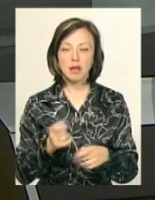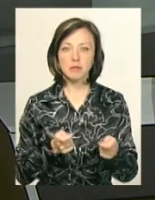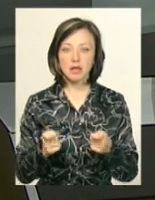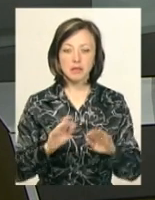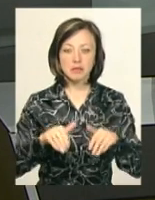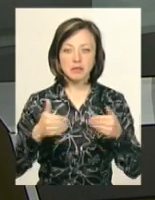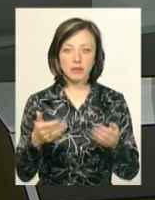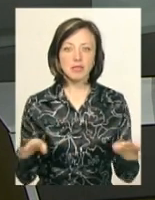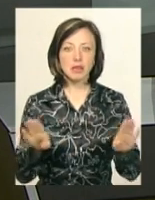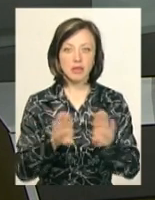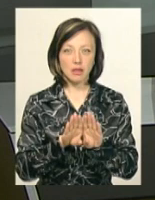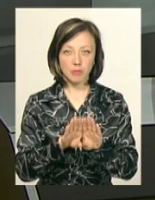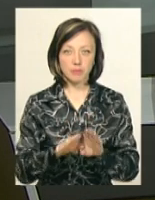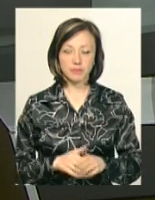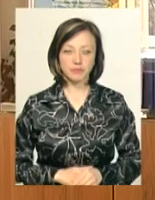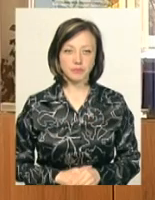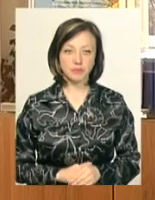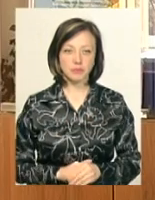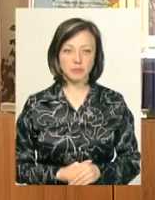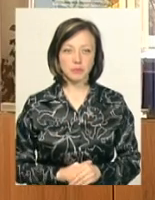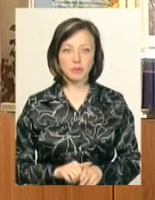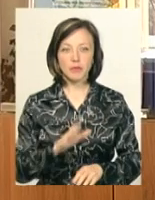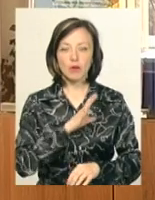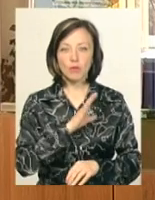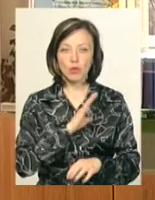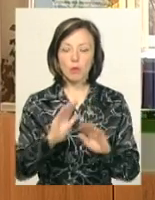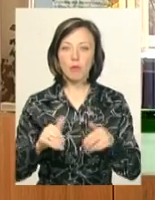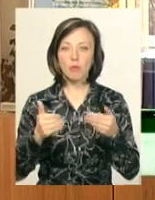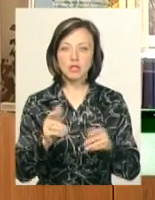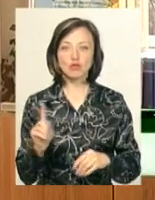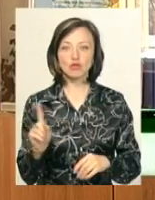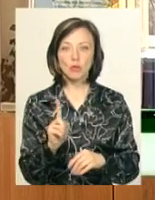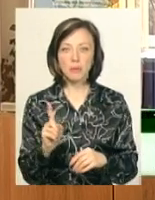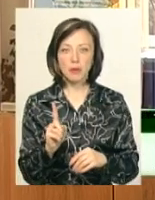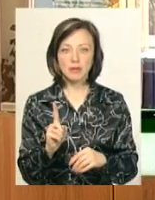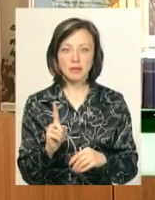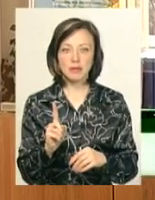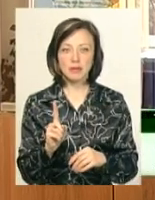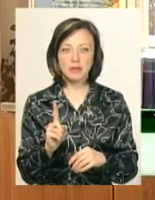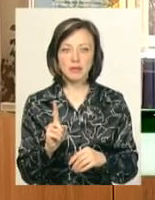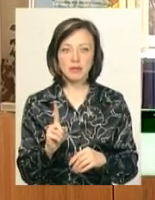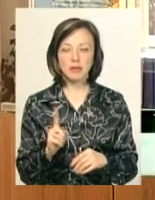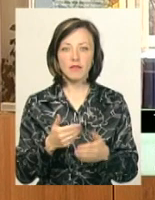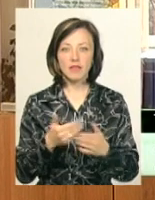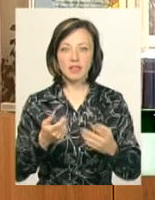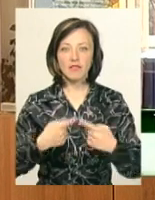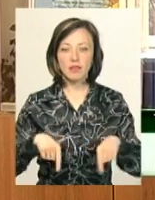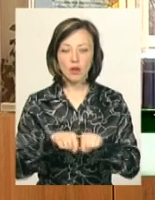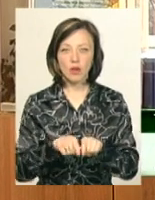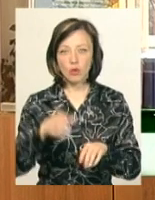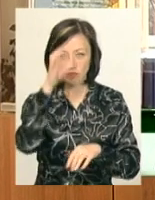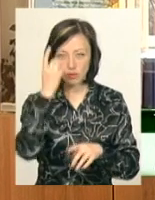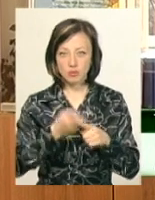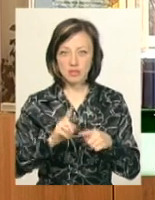закриття. Каже Тетяна Дупляк. Були пропозиції про те, щоб з місця, від відділу освіти, про те, щоб